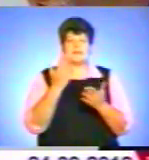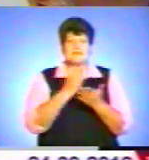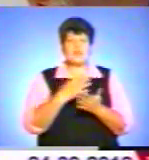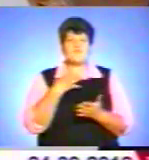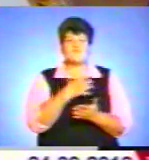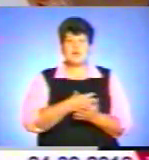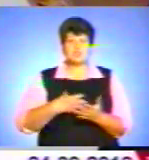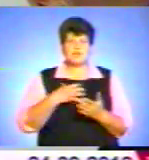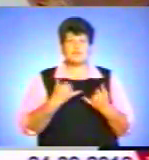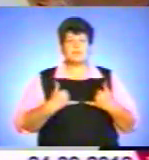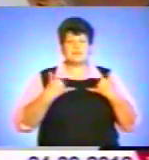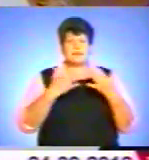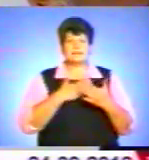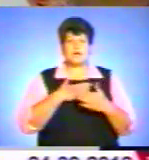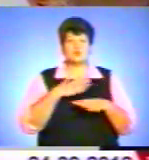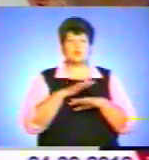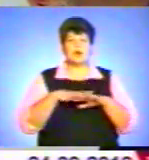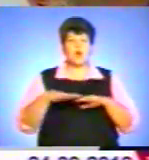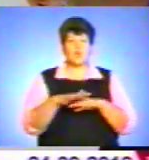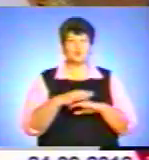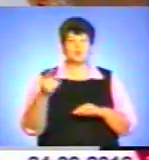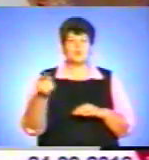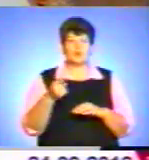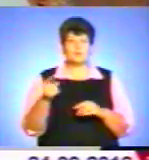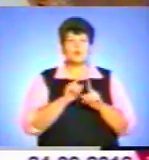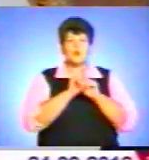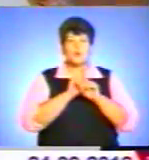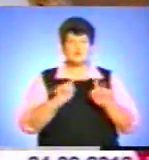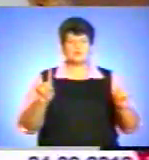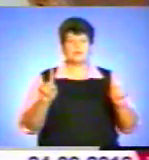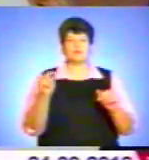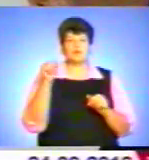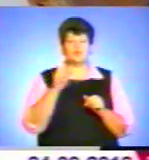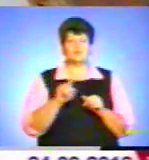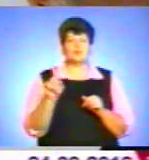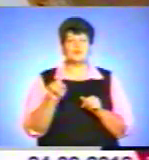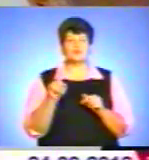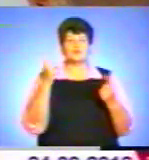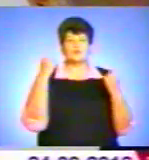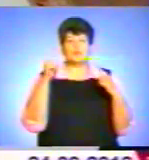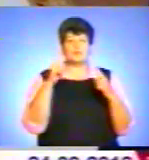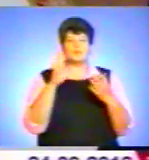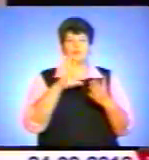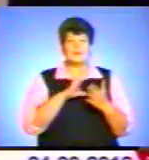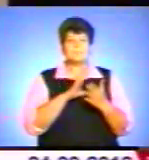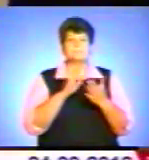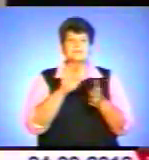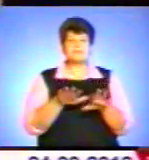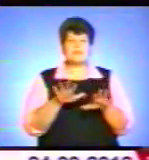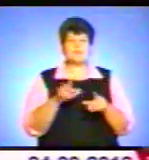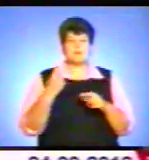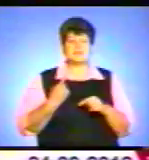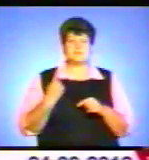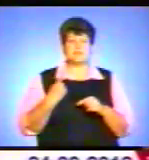для нашого народу, для нашої Тернопільщини особливо, тому що творені вони були місцевими майстрами.